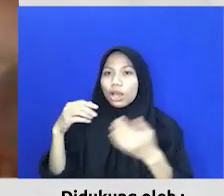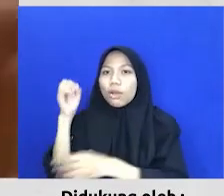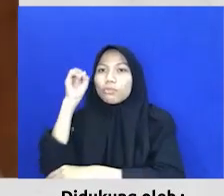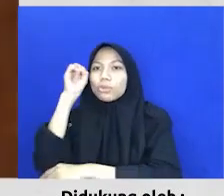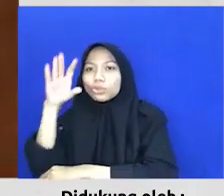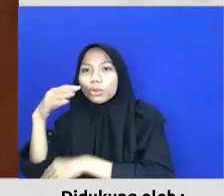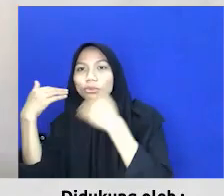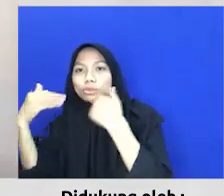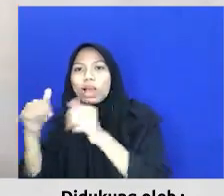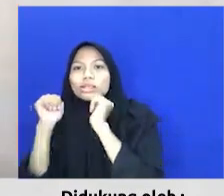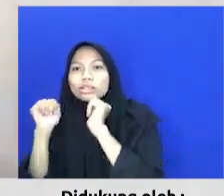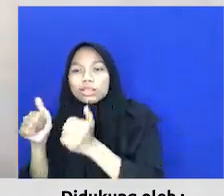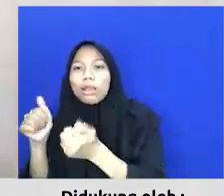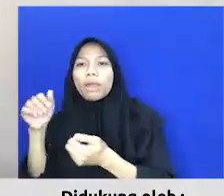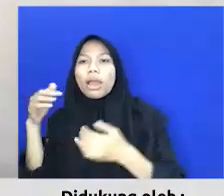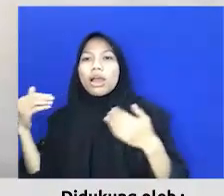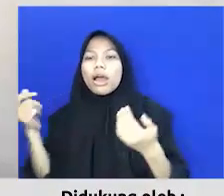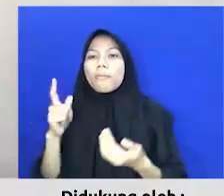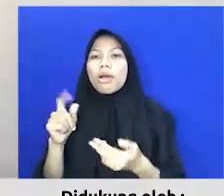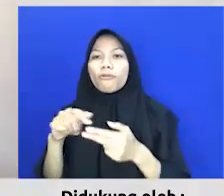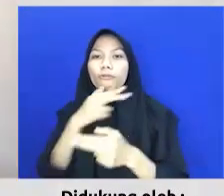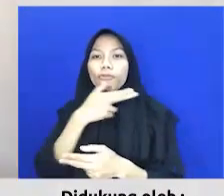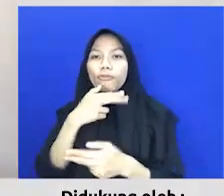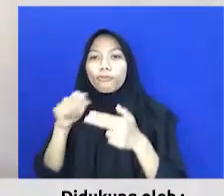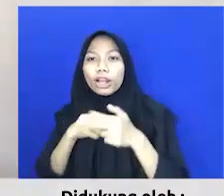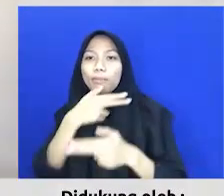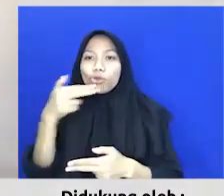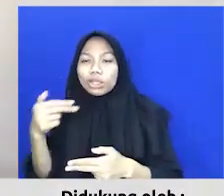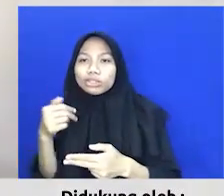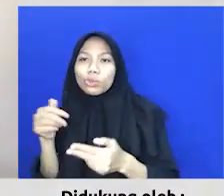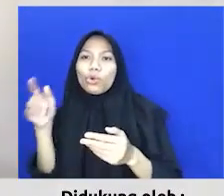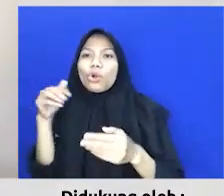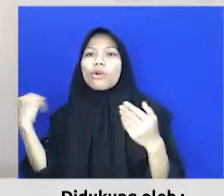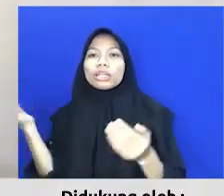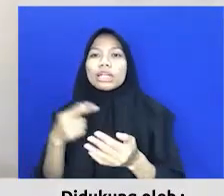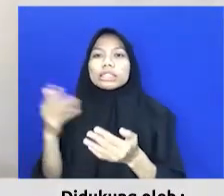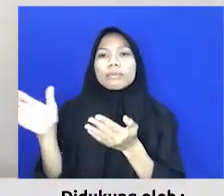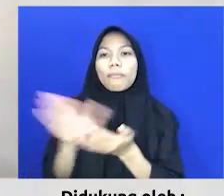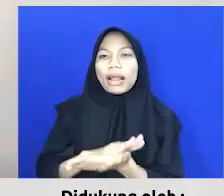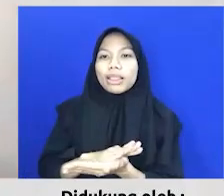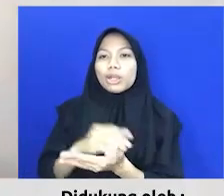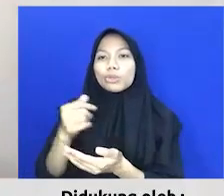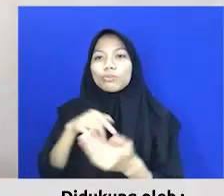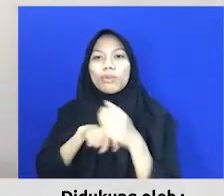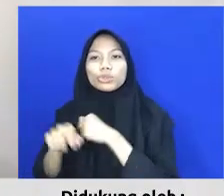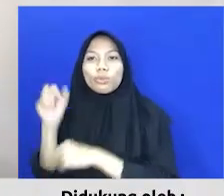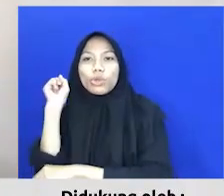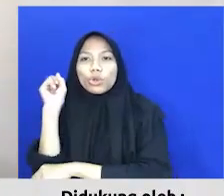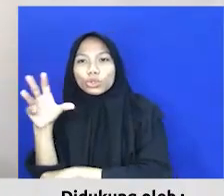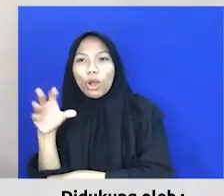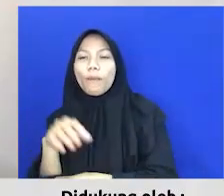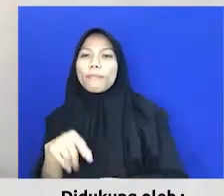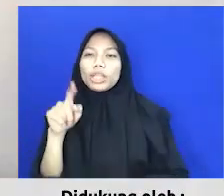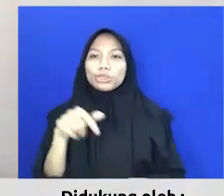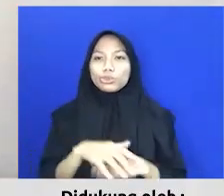bioskop-bioskop dibikin oleh perusahaan-perusahaan besar orang Indonesia, ya, ya, yang sebetulnya